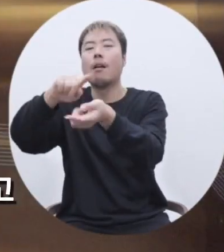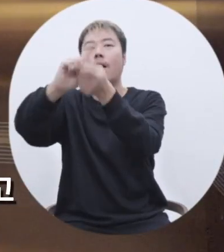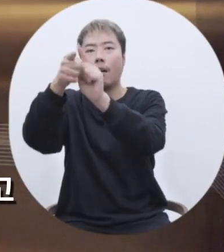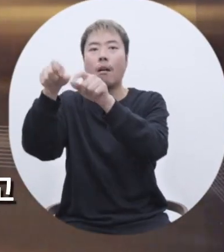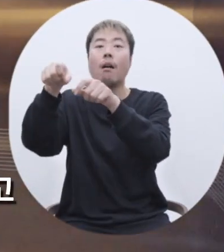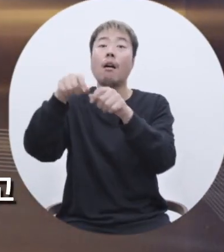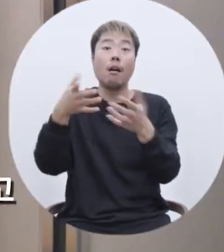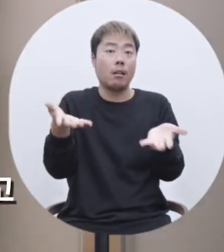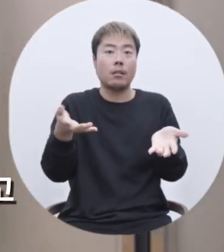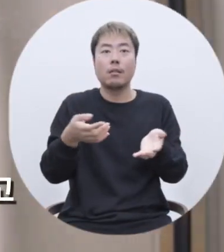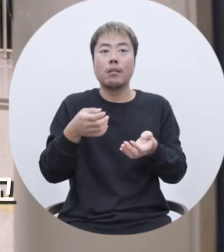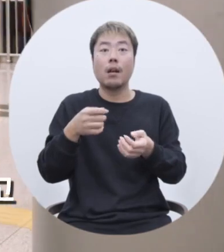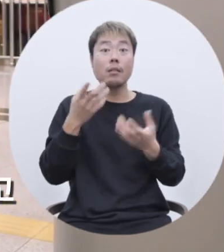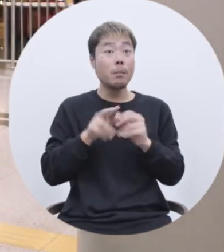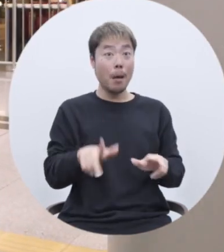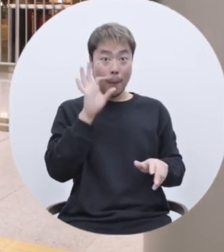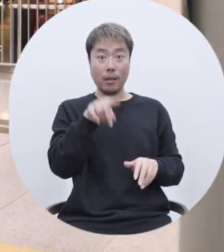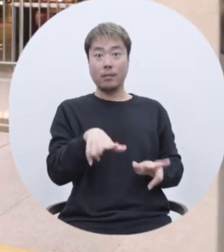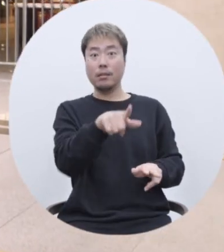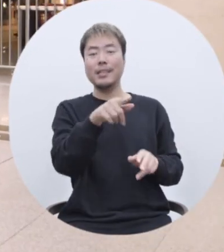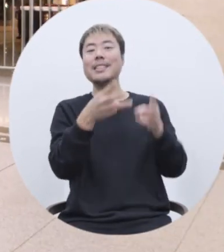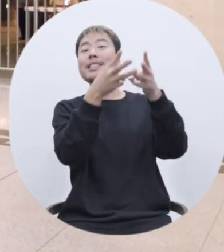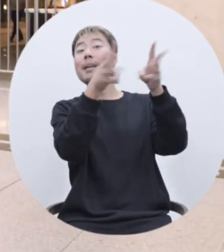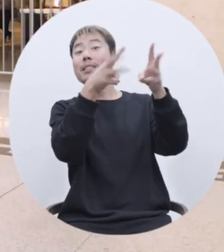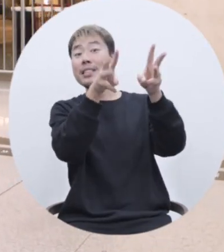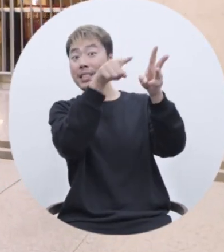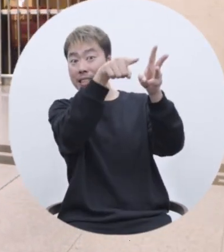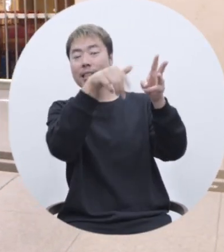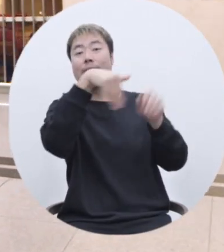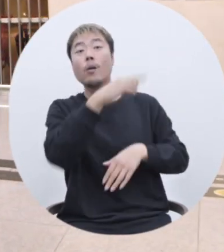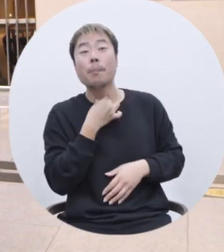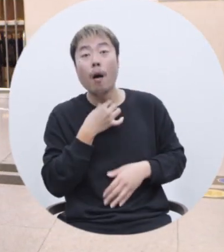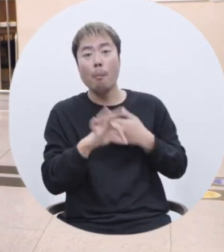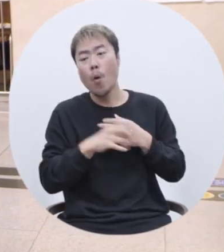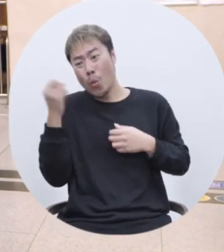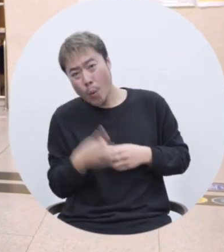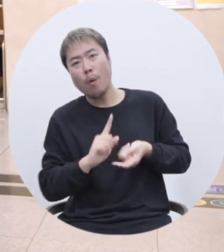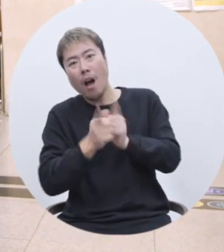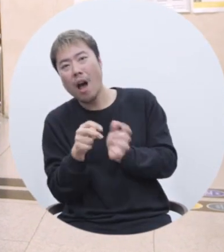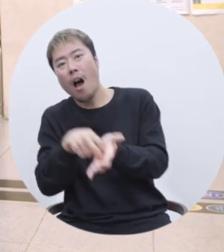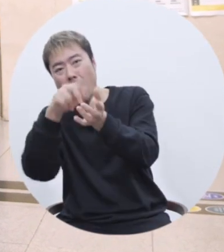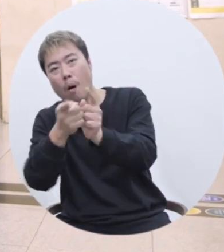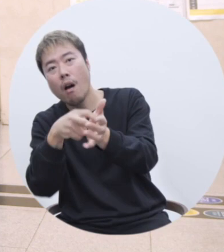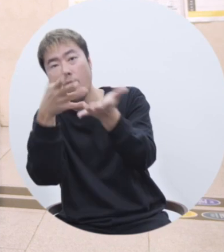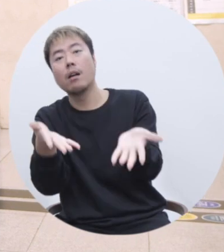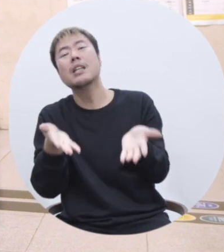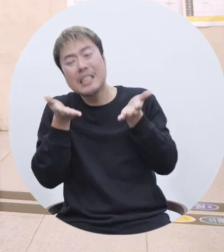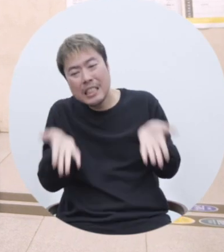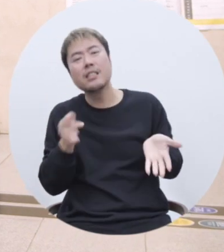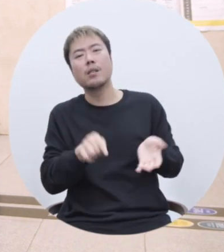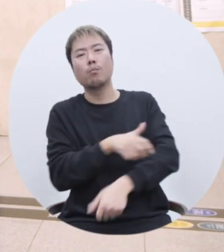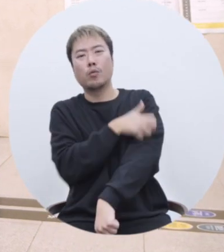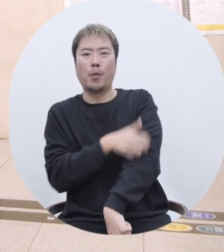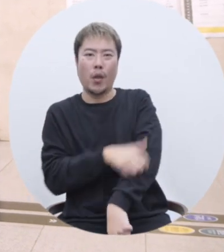또 한 층 올라오고 또 지금 이게 3층 마지막 가려면 또 다른 걸 타야 되잖아요. 그러니까